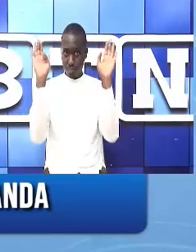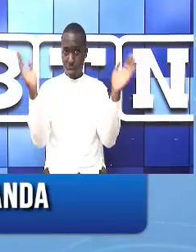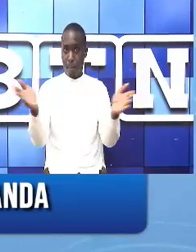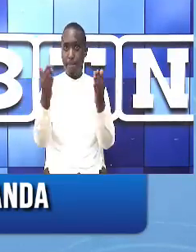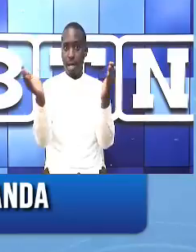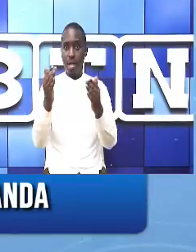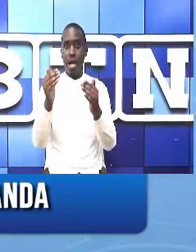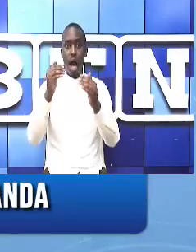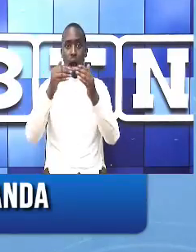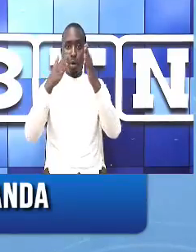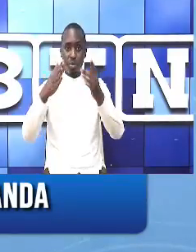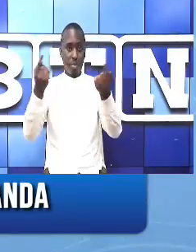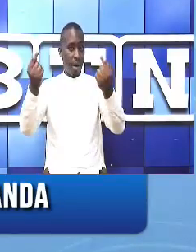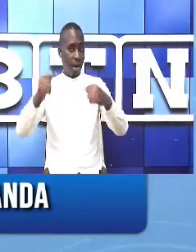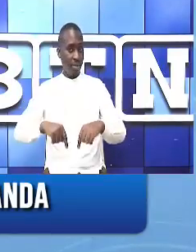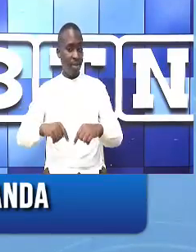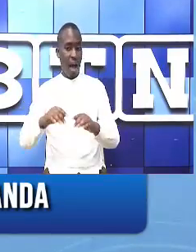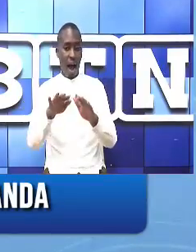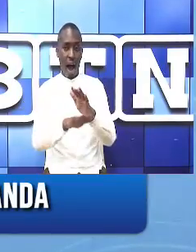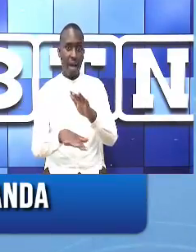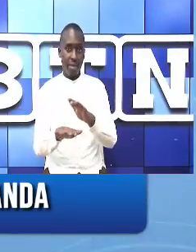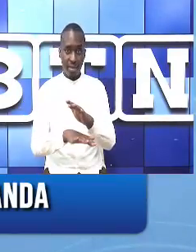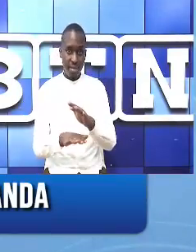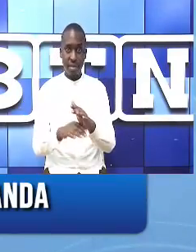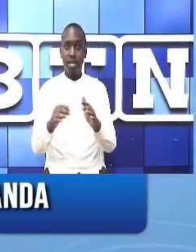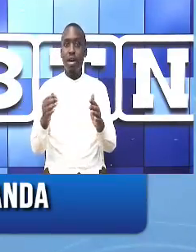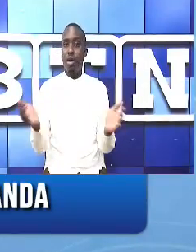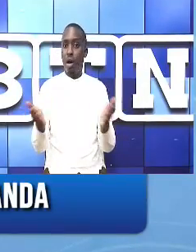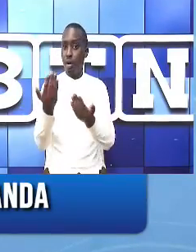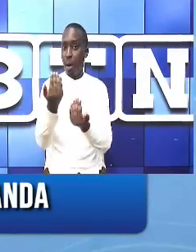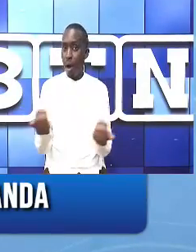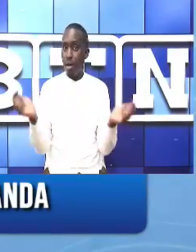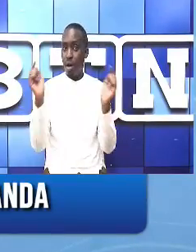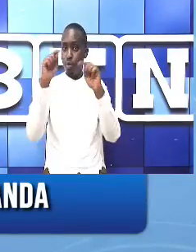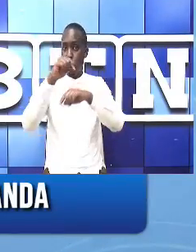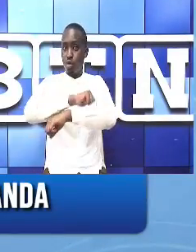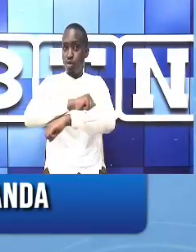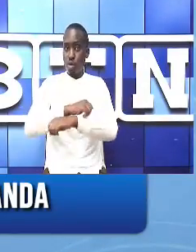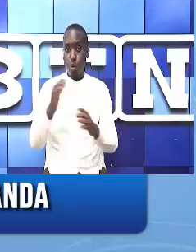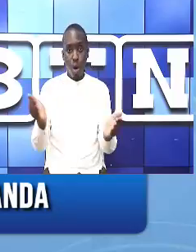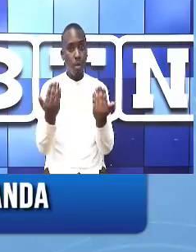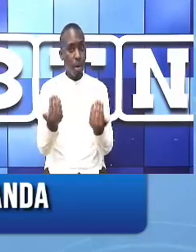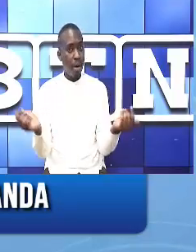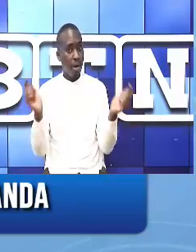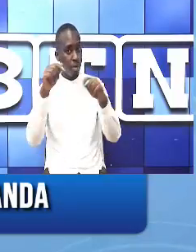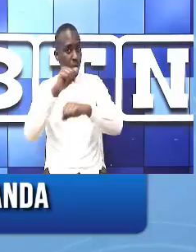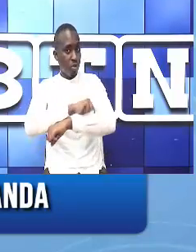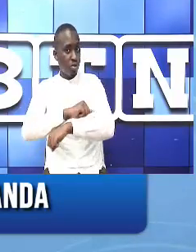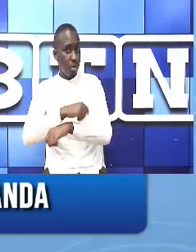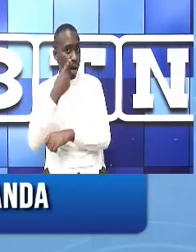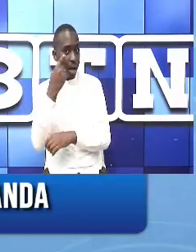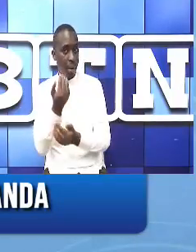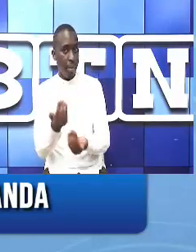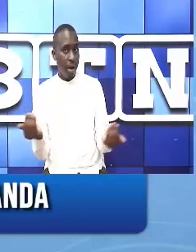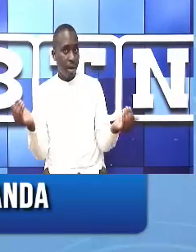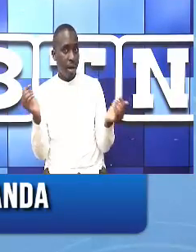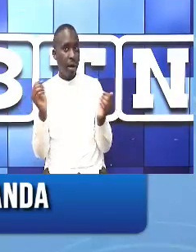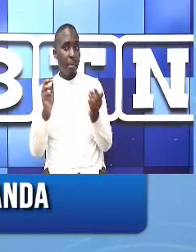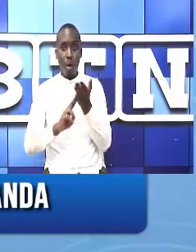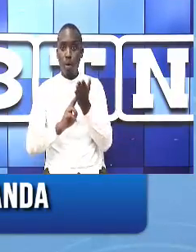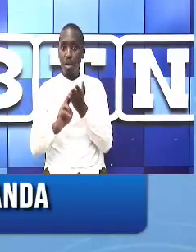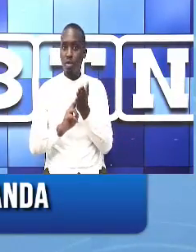bakajya gukangurira abana kujya ku ishuri gukangurira imiryango kohereza abana ku ishuri bakareba ba bana